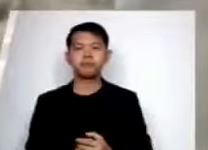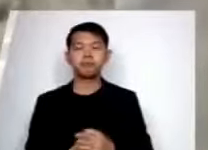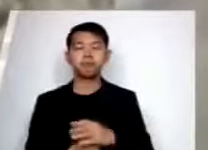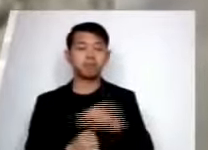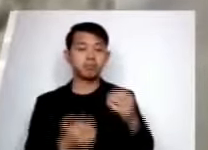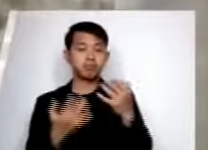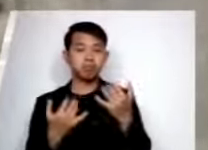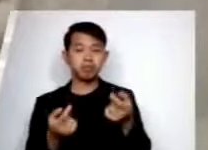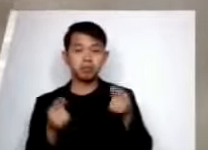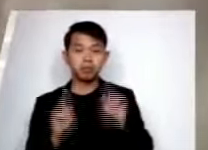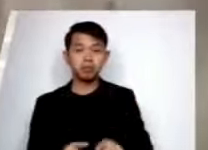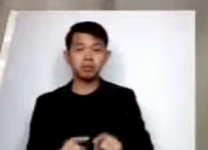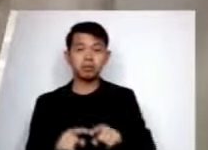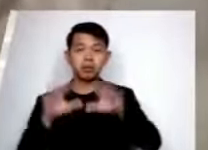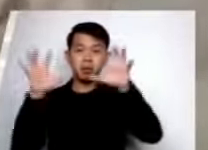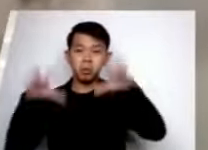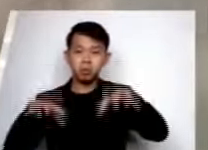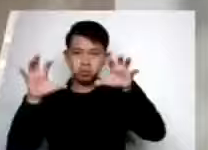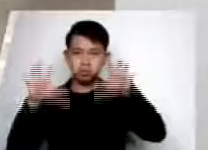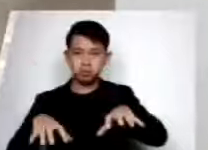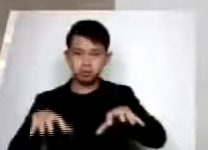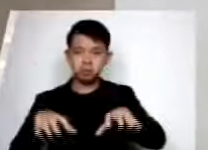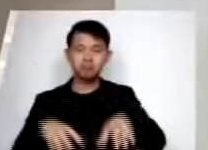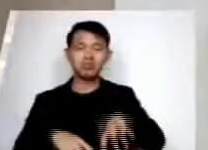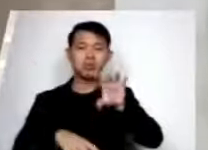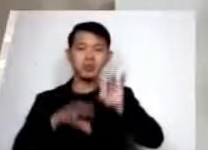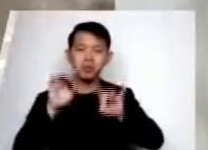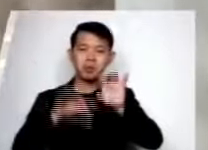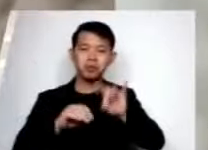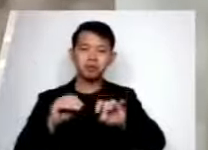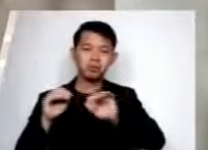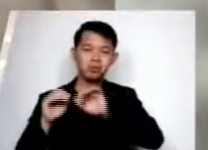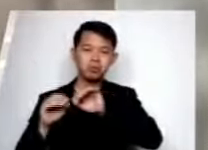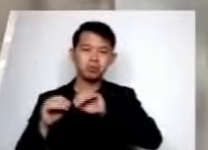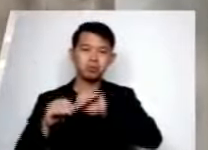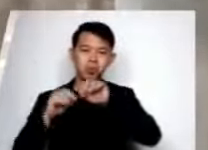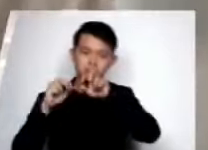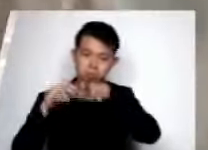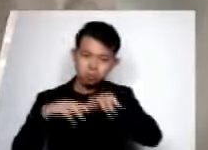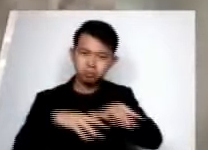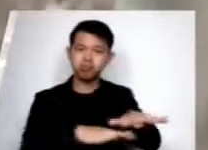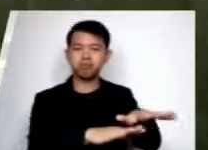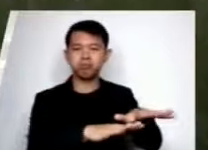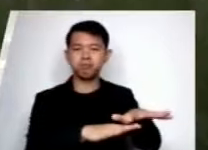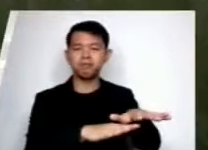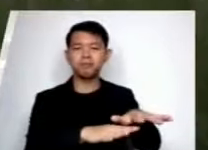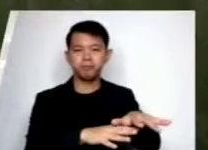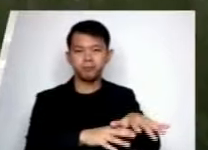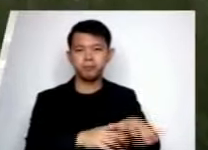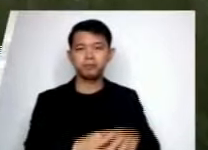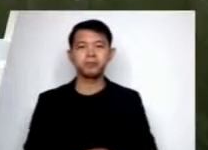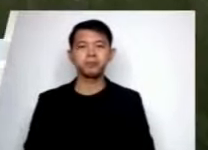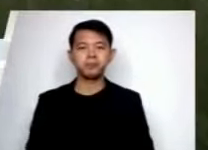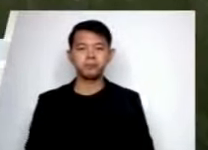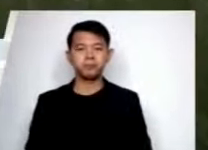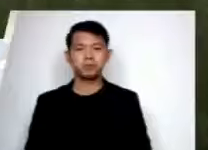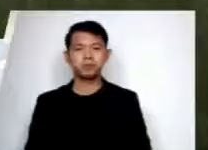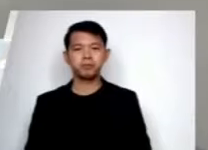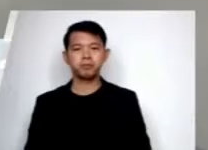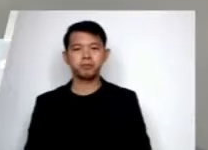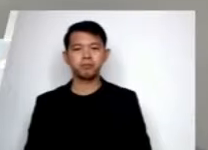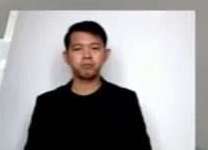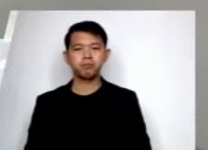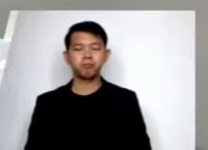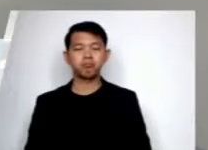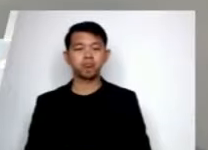lalo na sa may southern slope ng ating nga volcano. So, na-wash out ang mga deposits. Kalmado na ang bulkan Canlaon